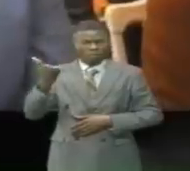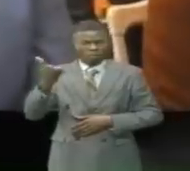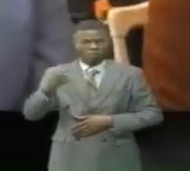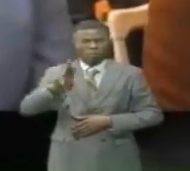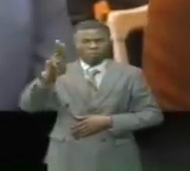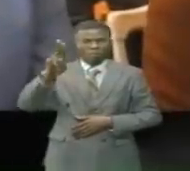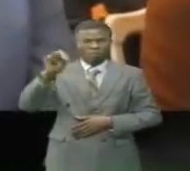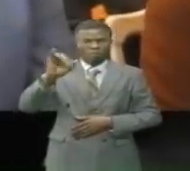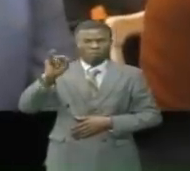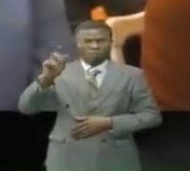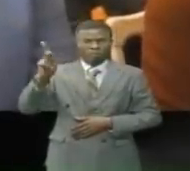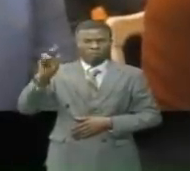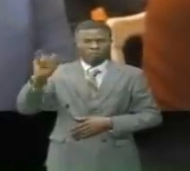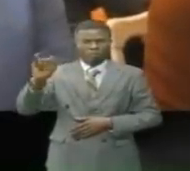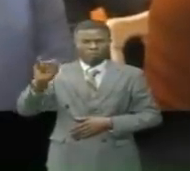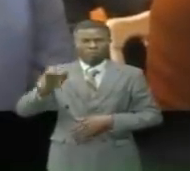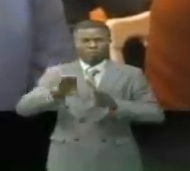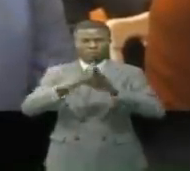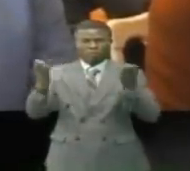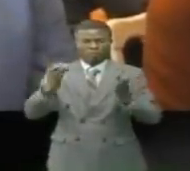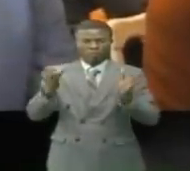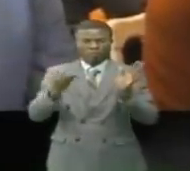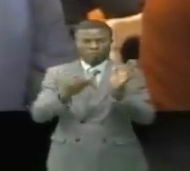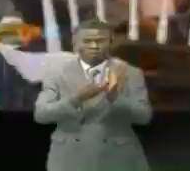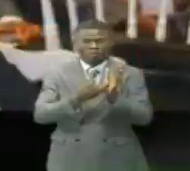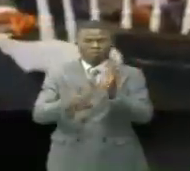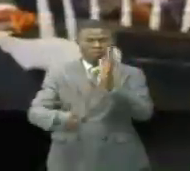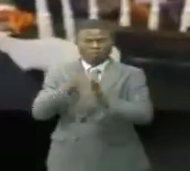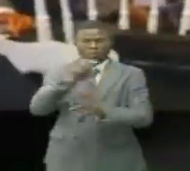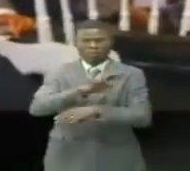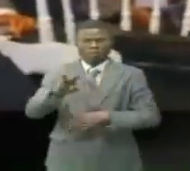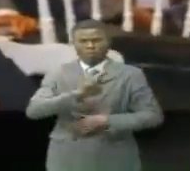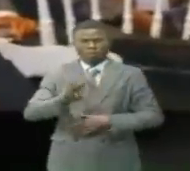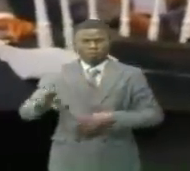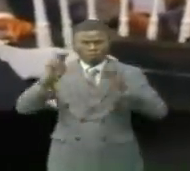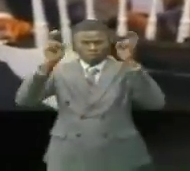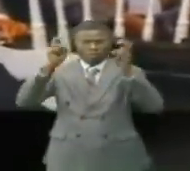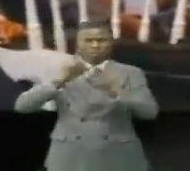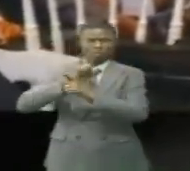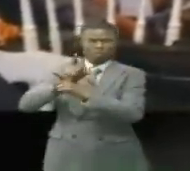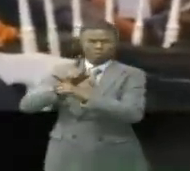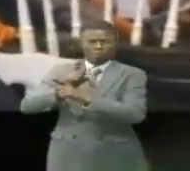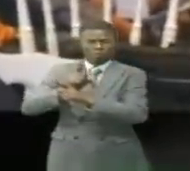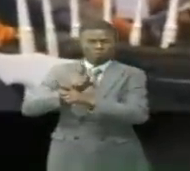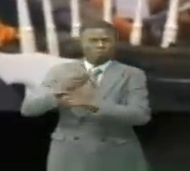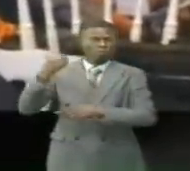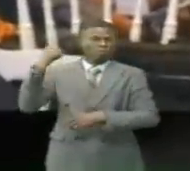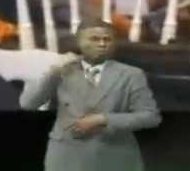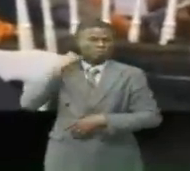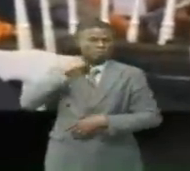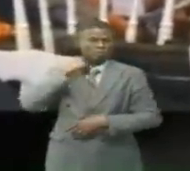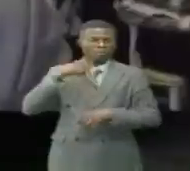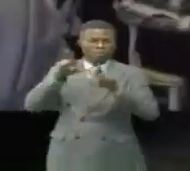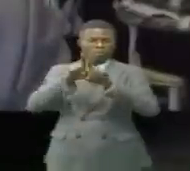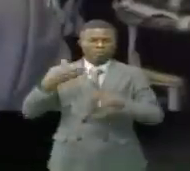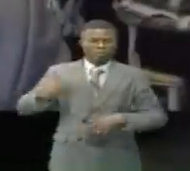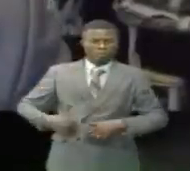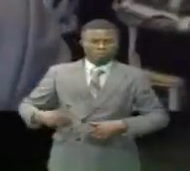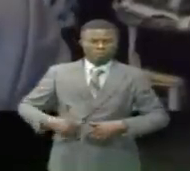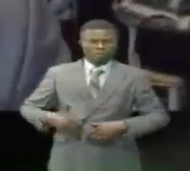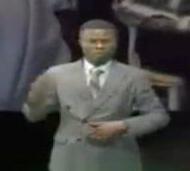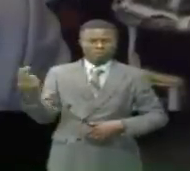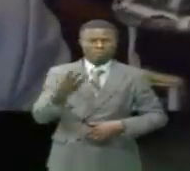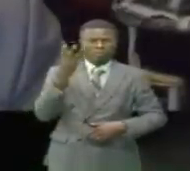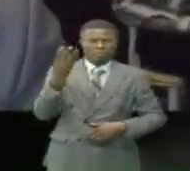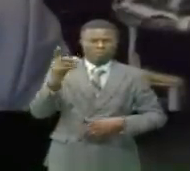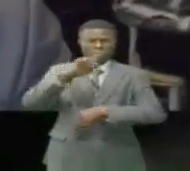ouvert ce 7 novembre 2022, est placé sous le thème « La prévention en médecine et en chirurgie ». Durant